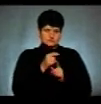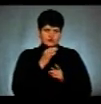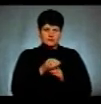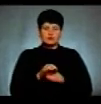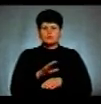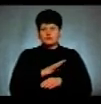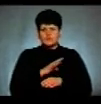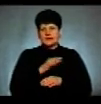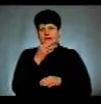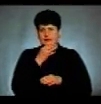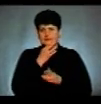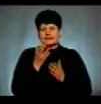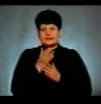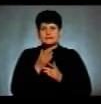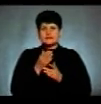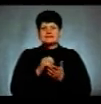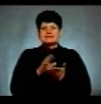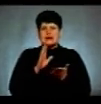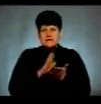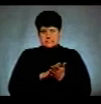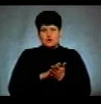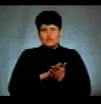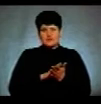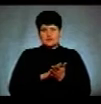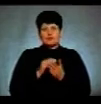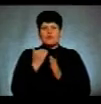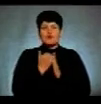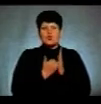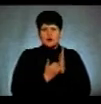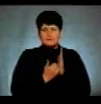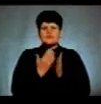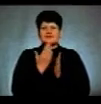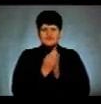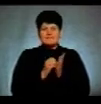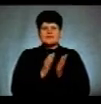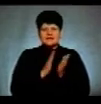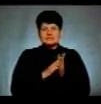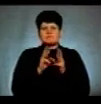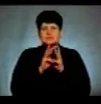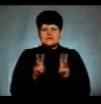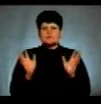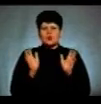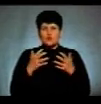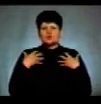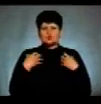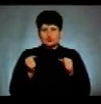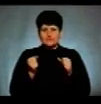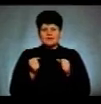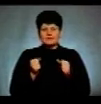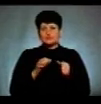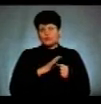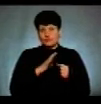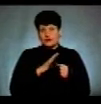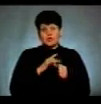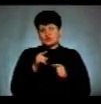Іноді лікарські засоби, які навіть зареєстровані у програмі і є в реєстрі Міністерства охорони здоров'я, вони іноді відсутні